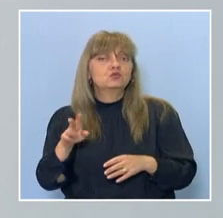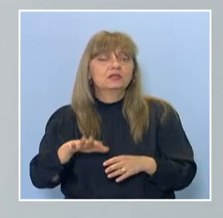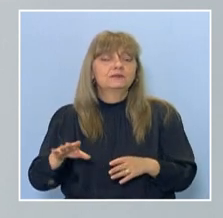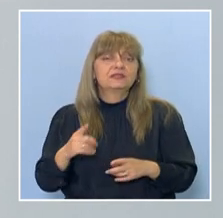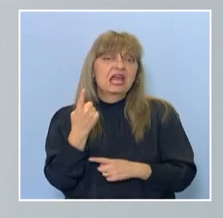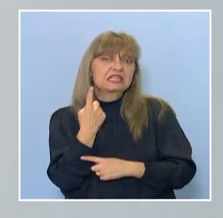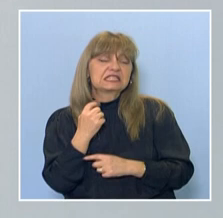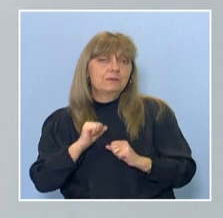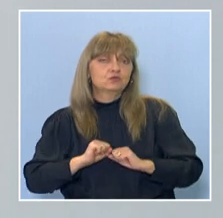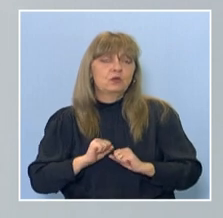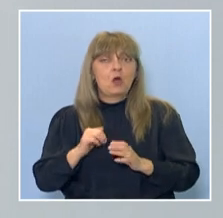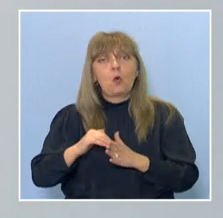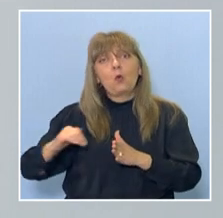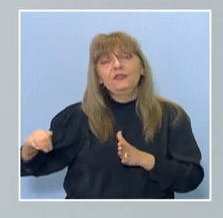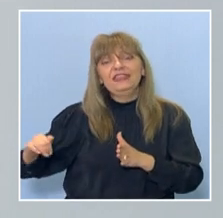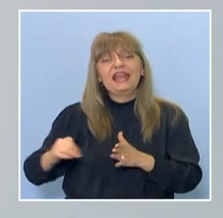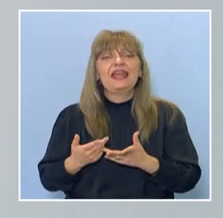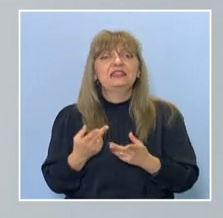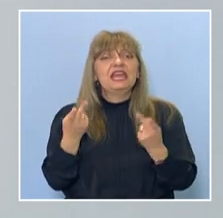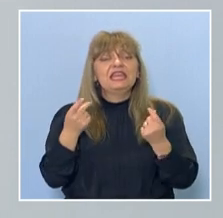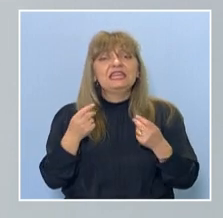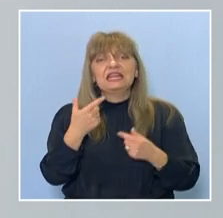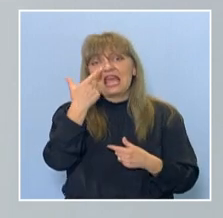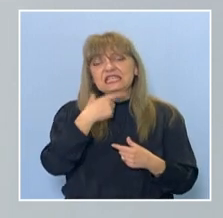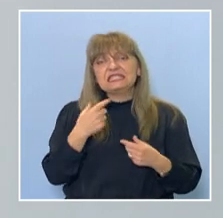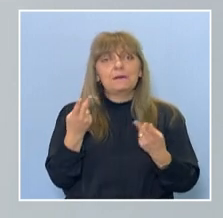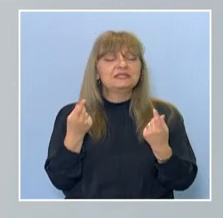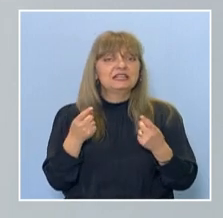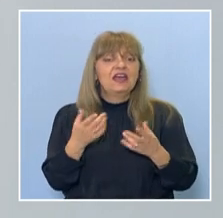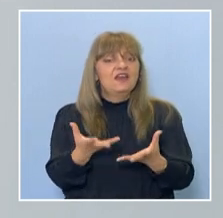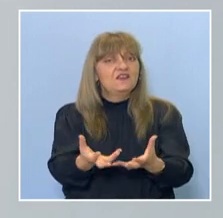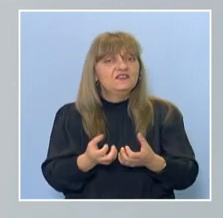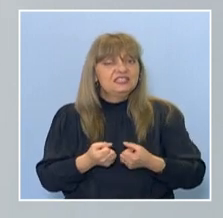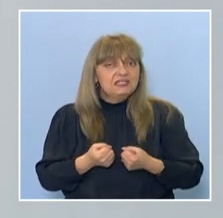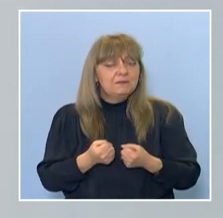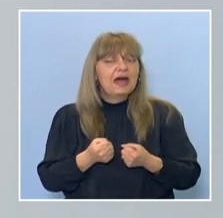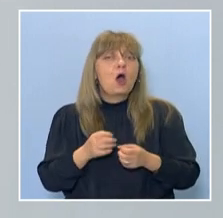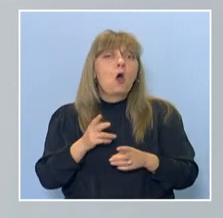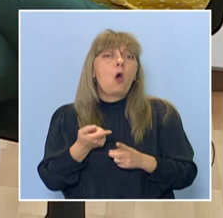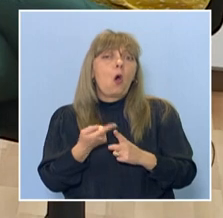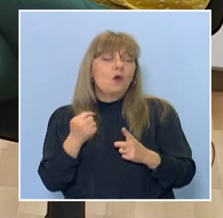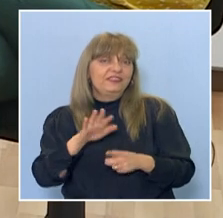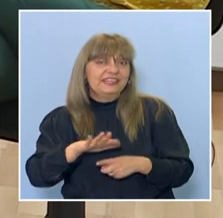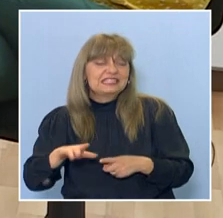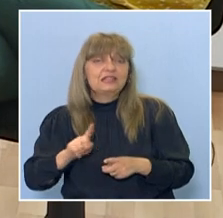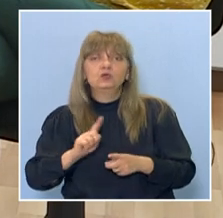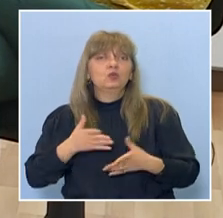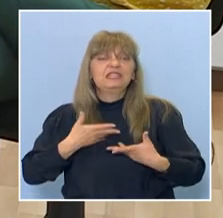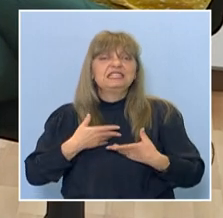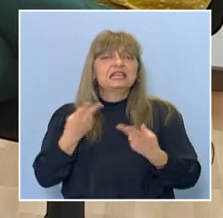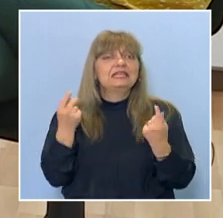по-самичък стоеше, по-отделен, играеше с играчки, взима ги от тях, но не иска директно да си играе с тях. С